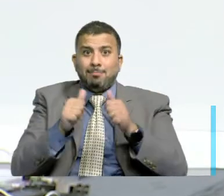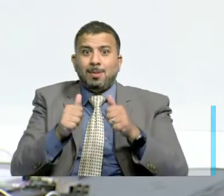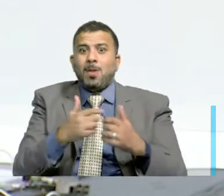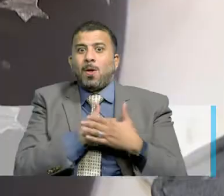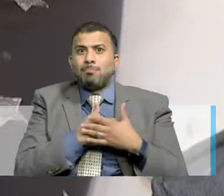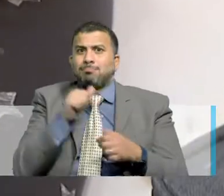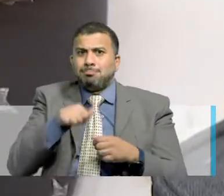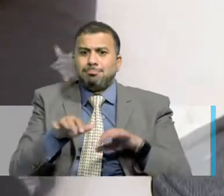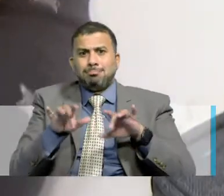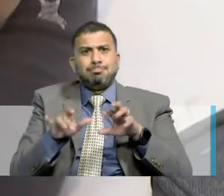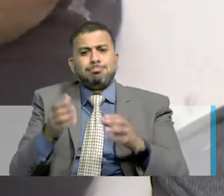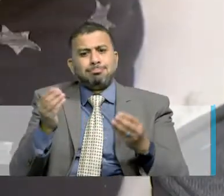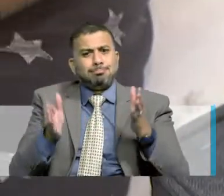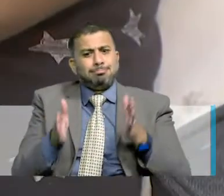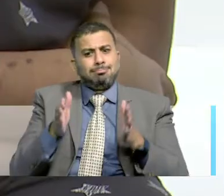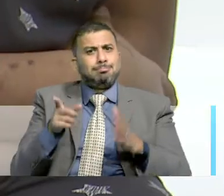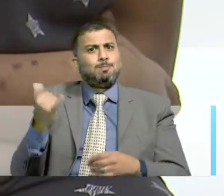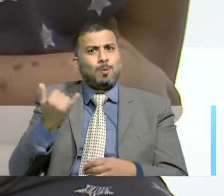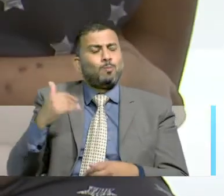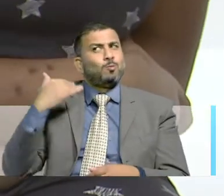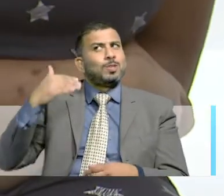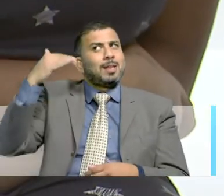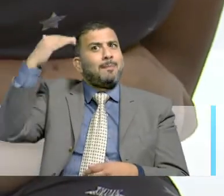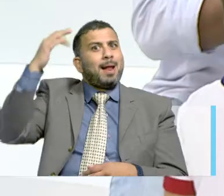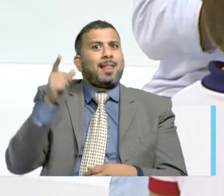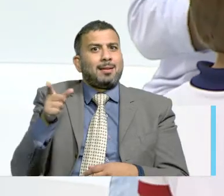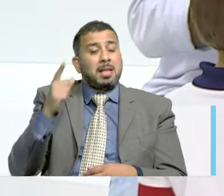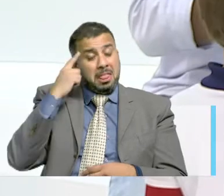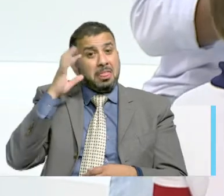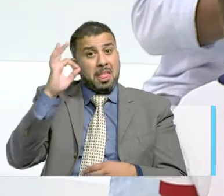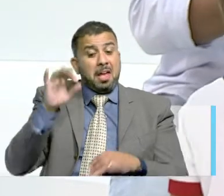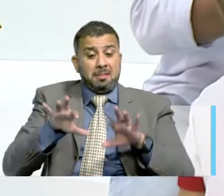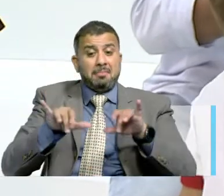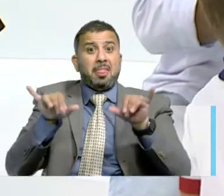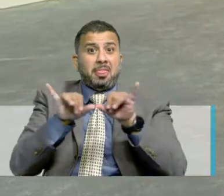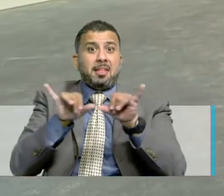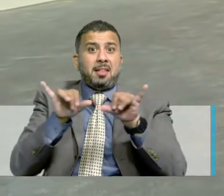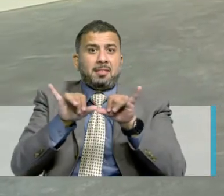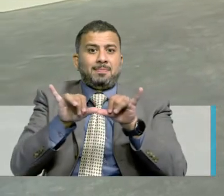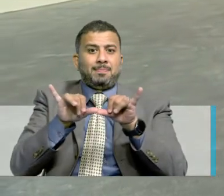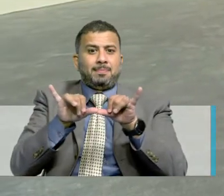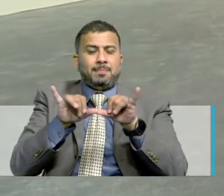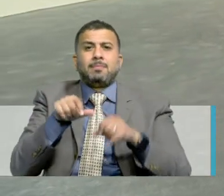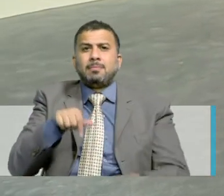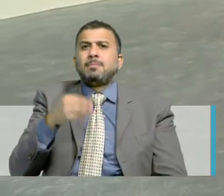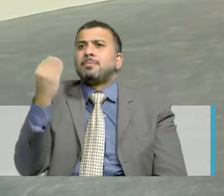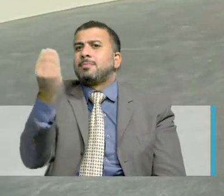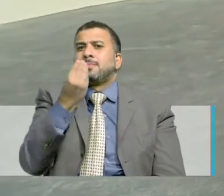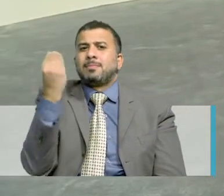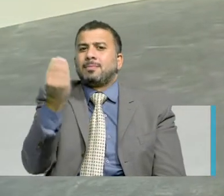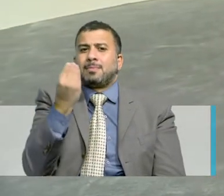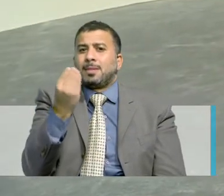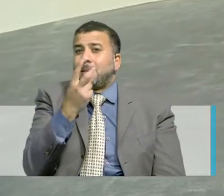ما توصلت إليه تكنولوجيا المستقبل بما يتعلق بالذكاء الاصطناعي. وخلال جولتك في المعرض لا